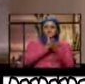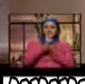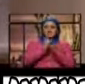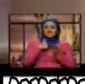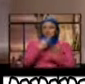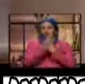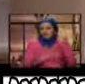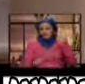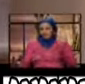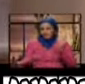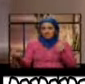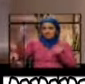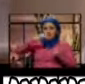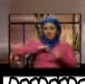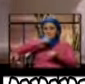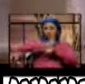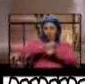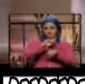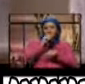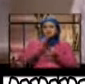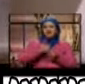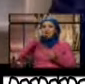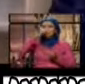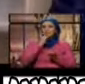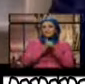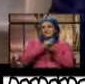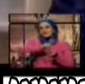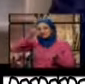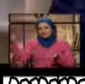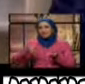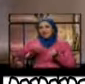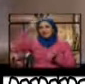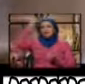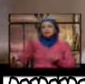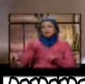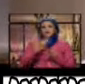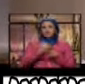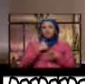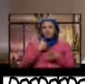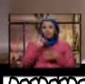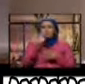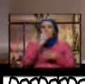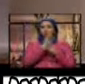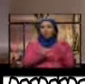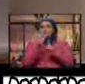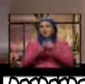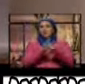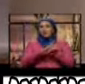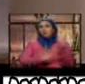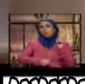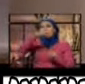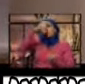المثل الاعلى. الرسول صلى الله عليه وسلم ما بيديش كلام كده من عنده، يعني بيدي وحي. ده من اهل الجنه وده من اهل الجنه بقى. سبحان